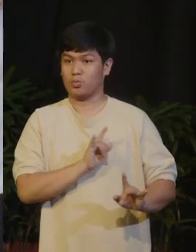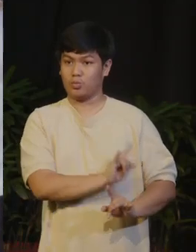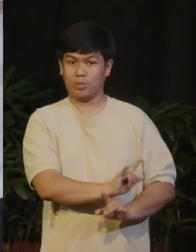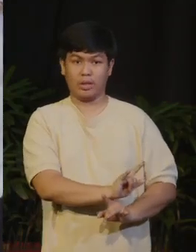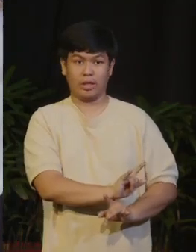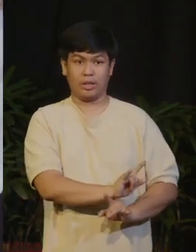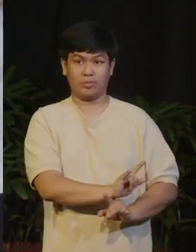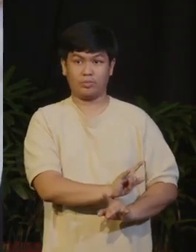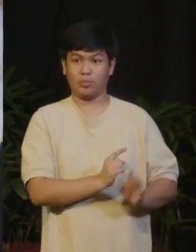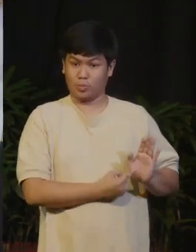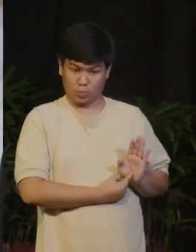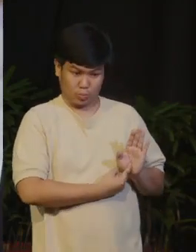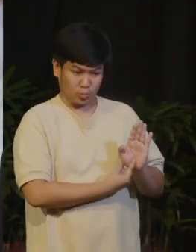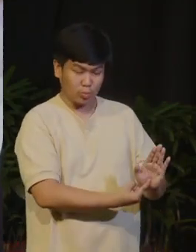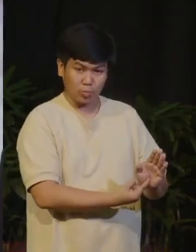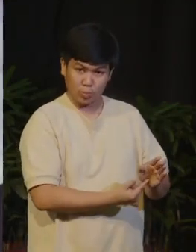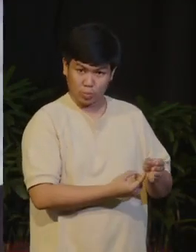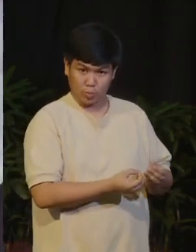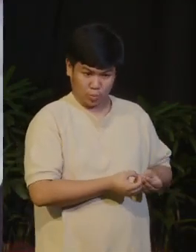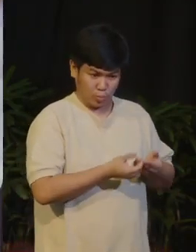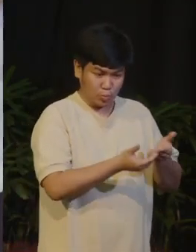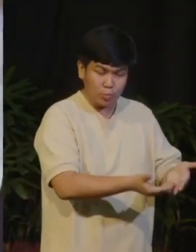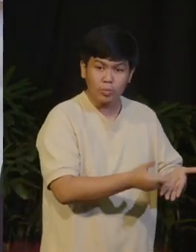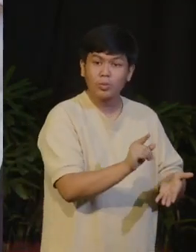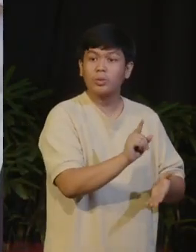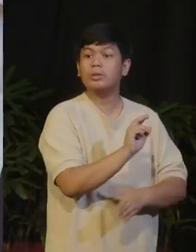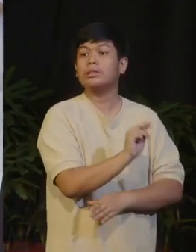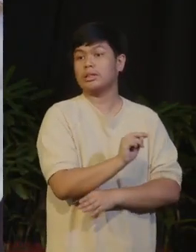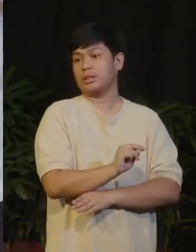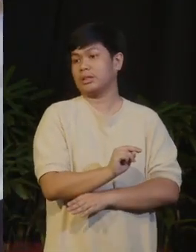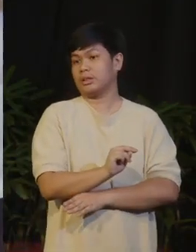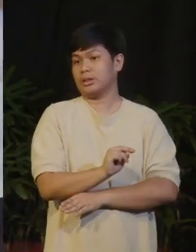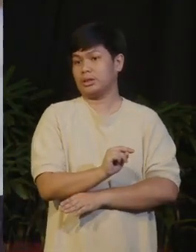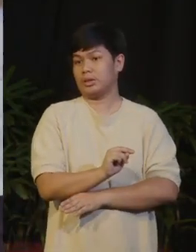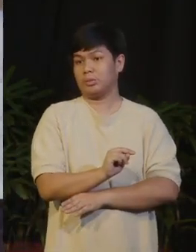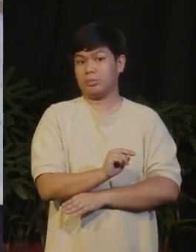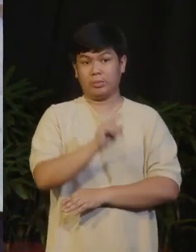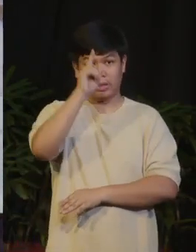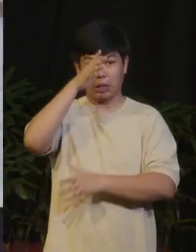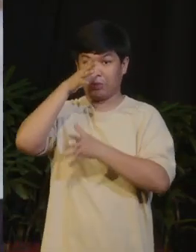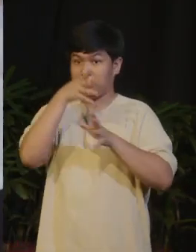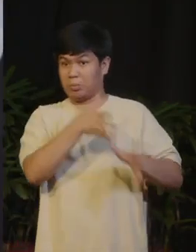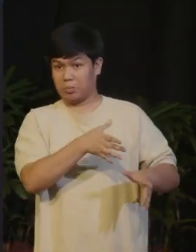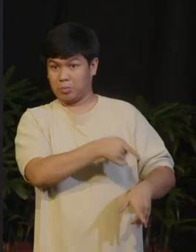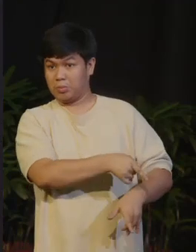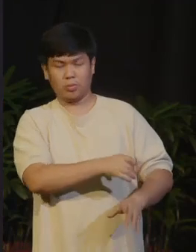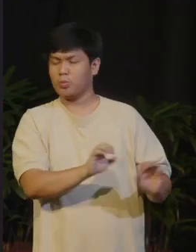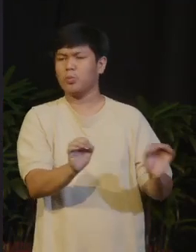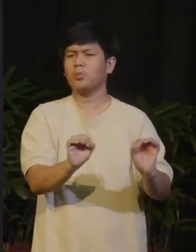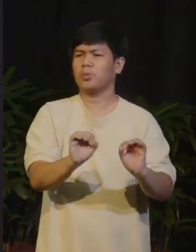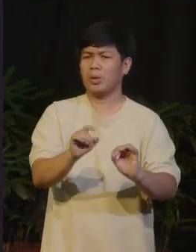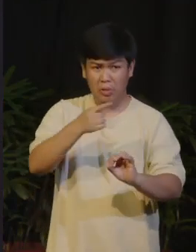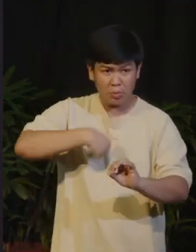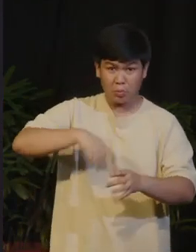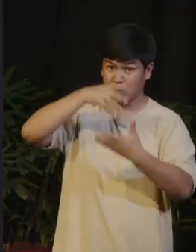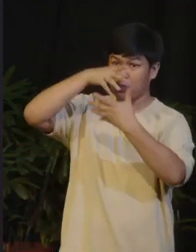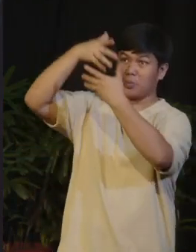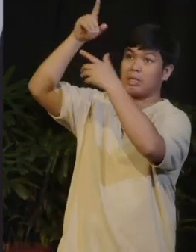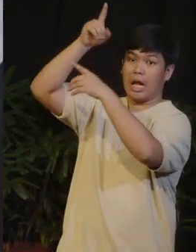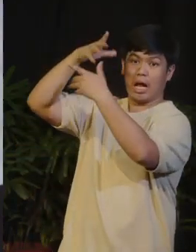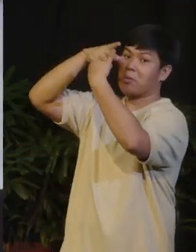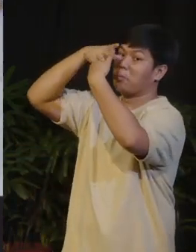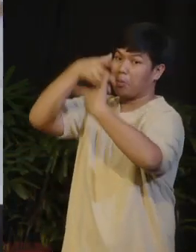siya ay naging kind sa mga ungrateful katulad natin at sa mga evil na katulad natin. At sa